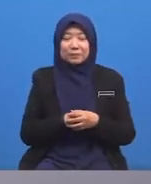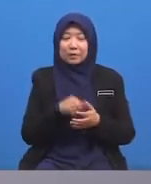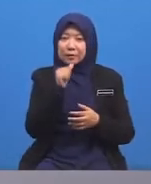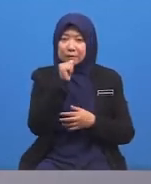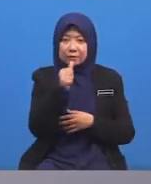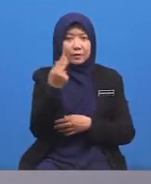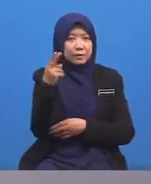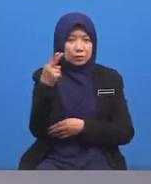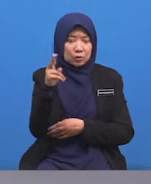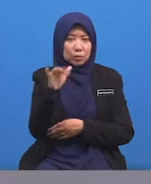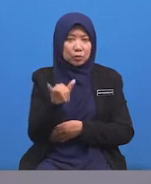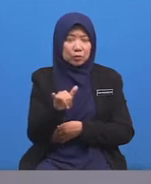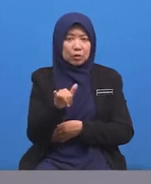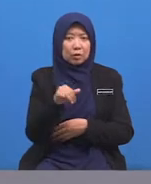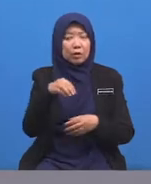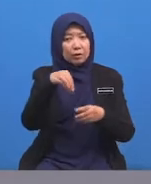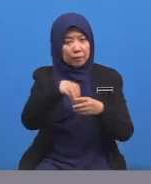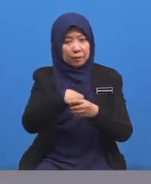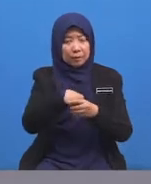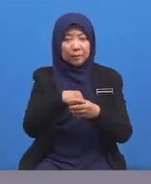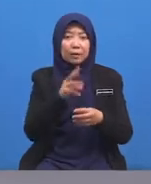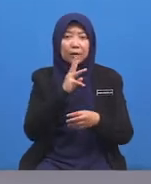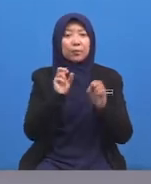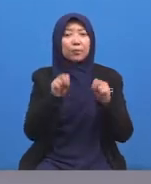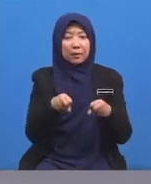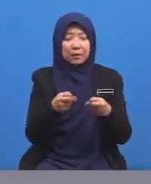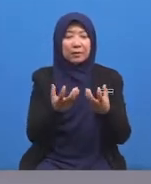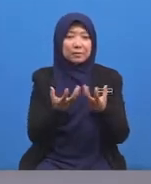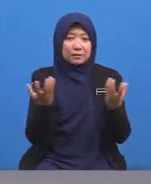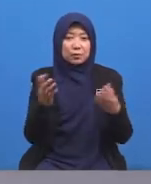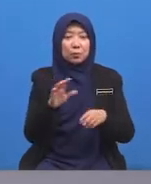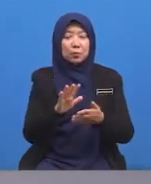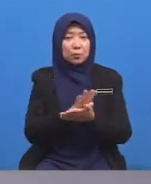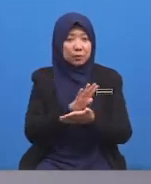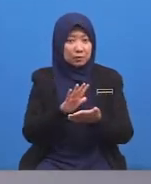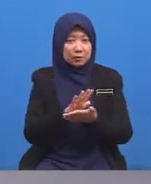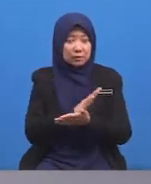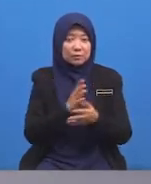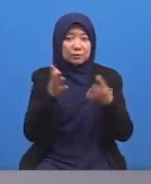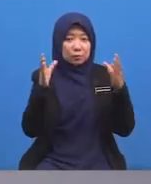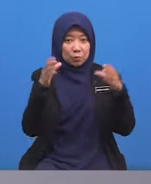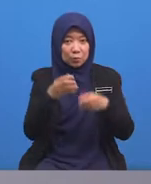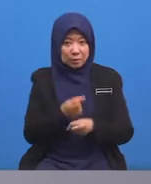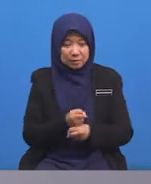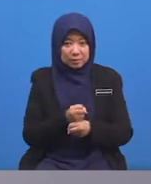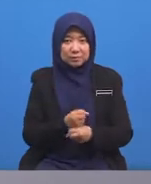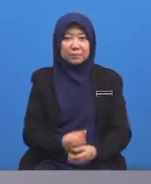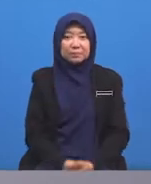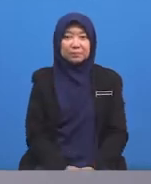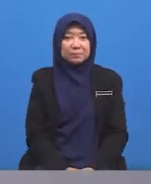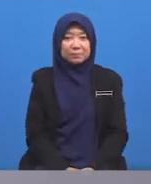Kacang hijau yang direndam air ini pun boleh diasingkan menggunakan kaedah menuras.